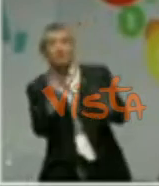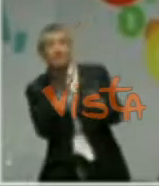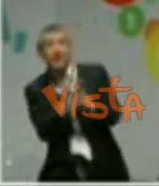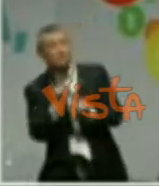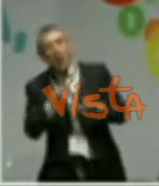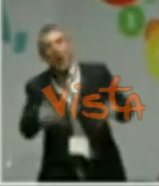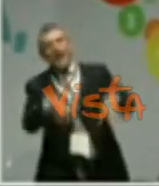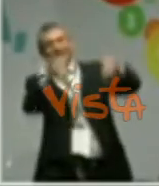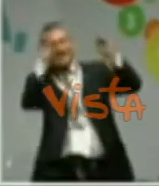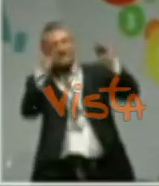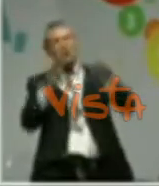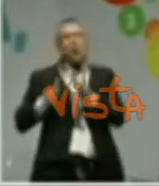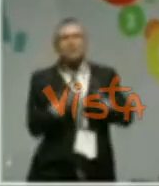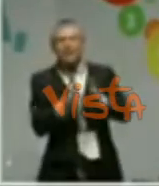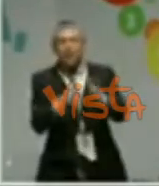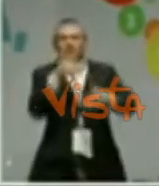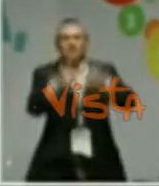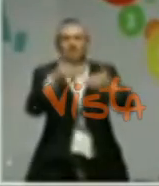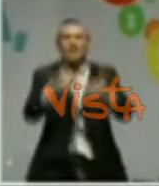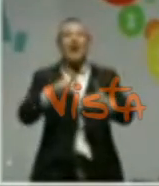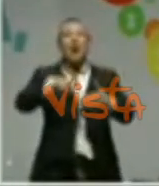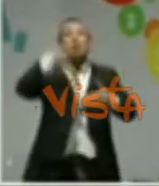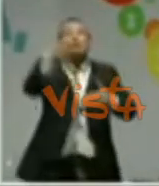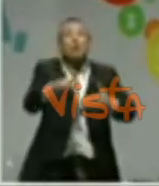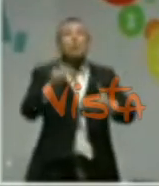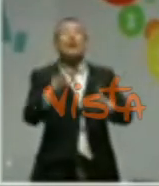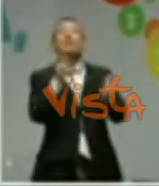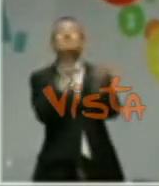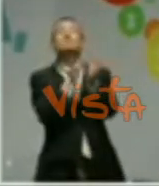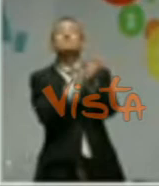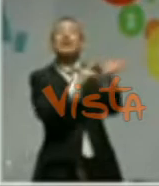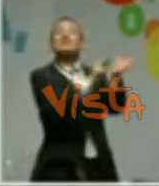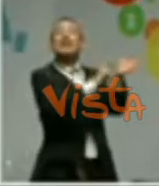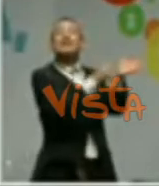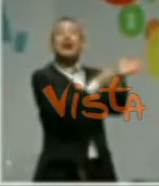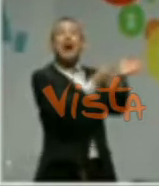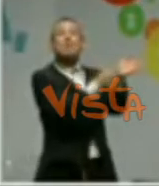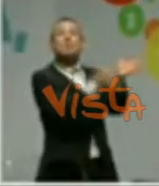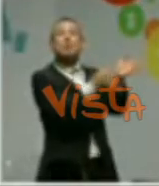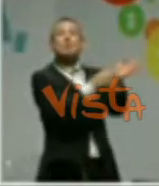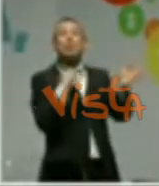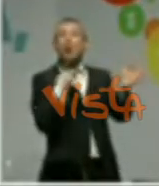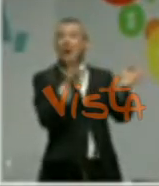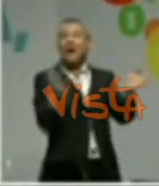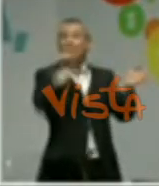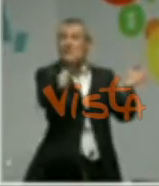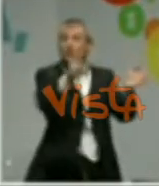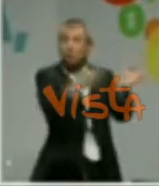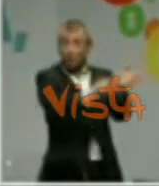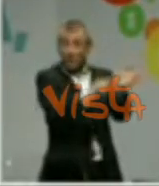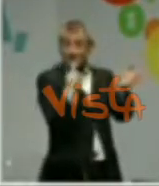il percorso successivo quale segnatevela questa cosa perché la dico qui e poi non ci torno ma è molto